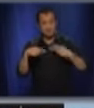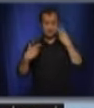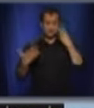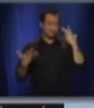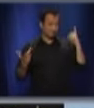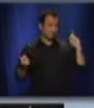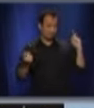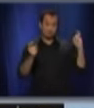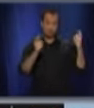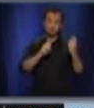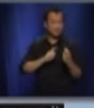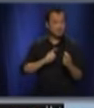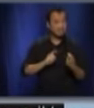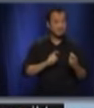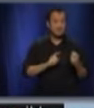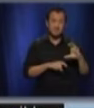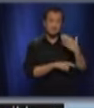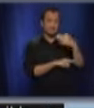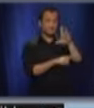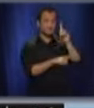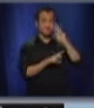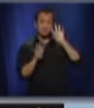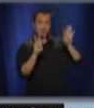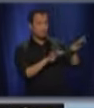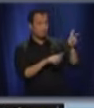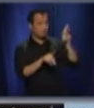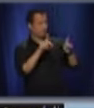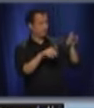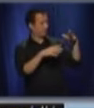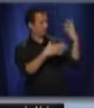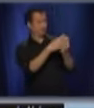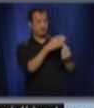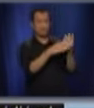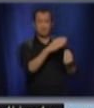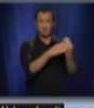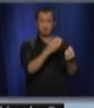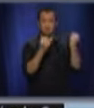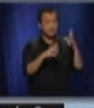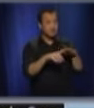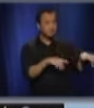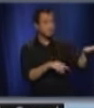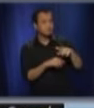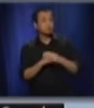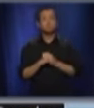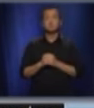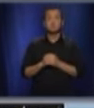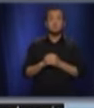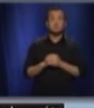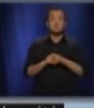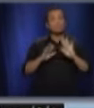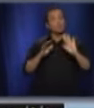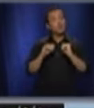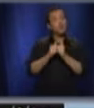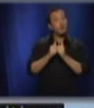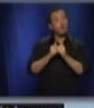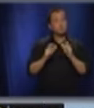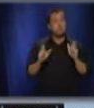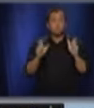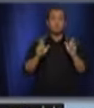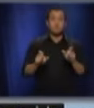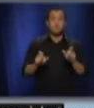les personnes qui sont décédées, nous en savons plus maintenant. Avec les mesures